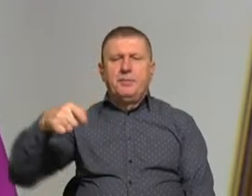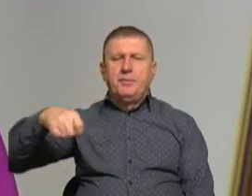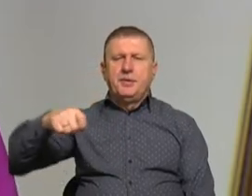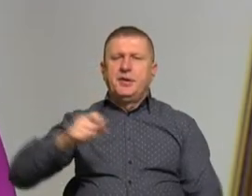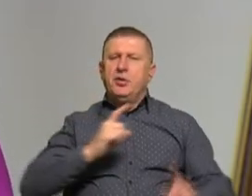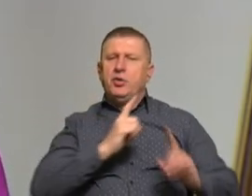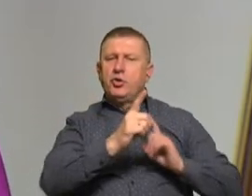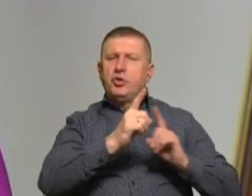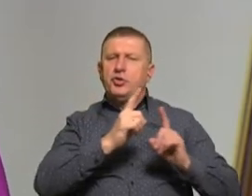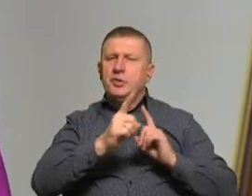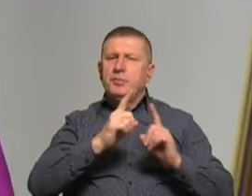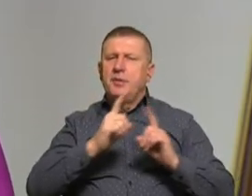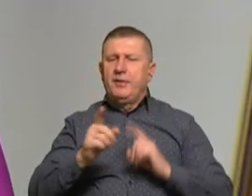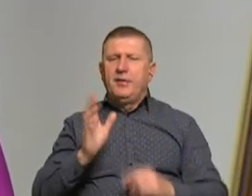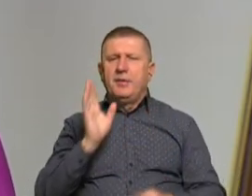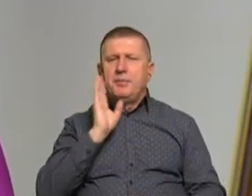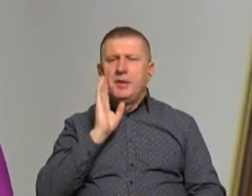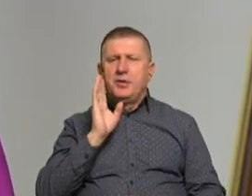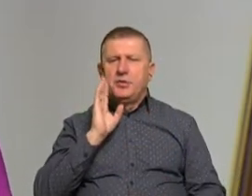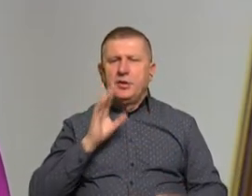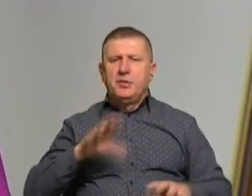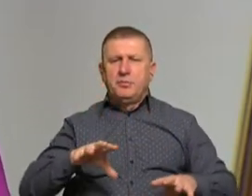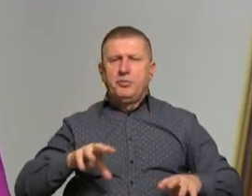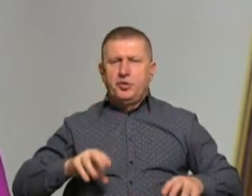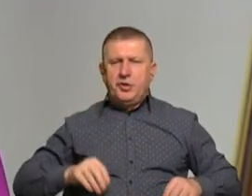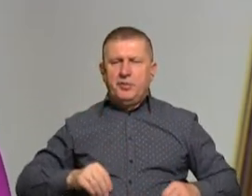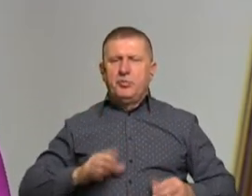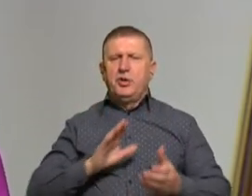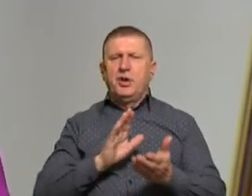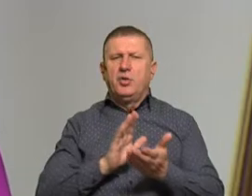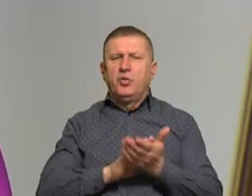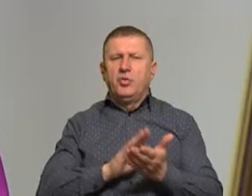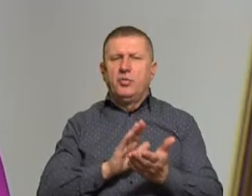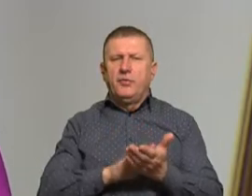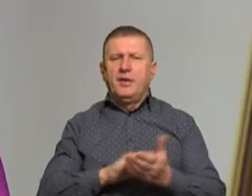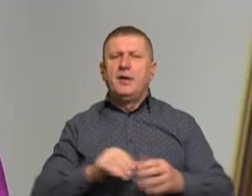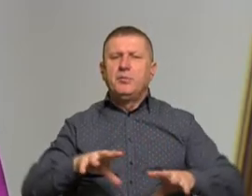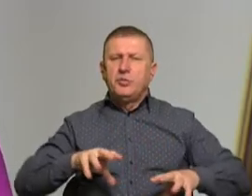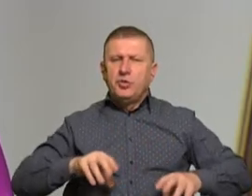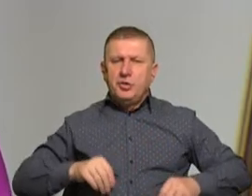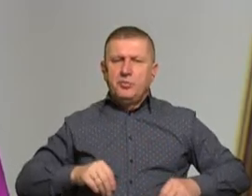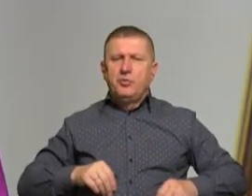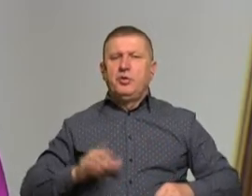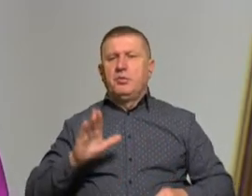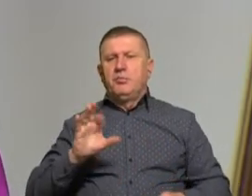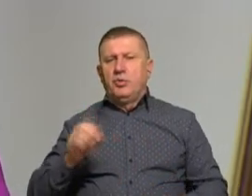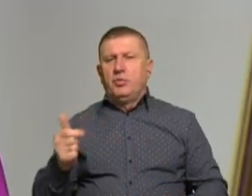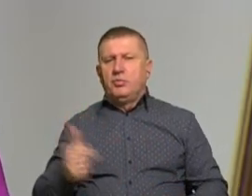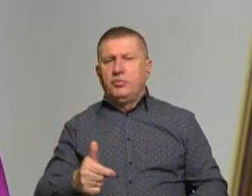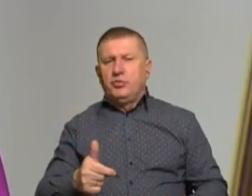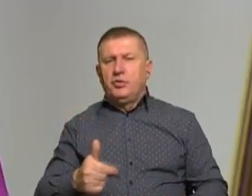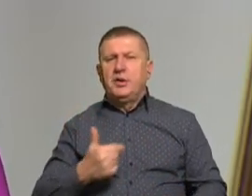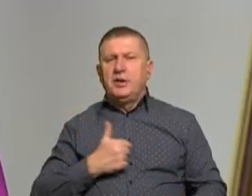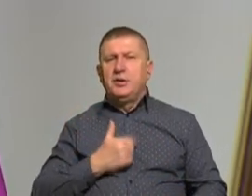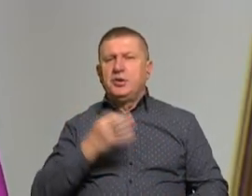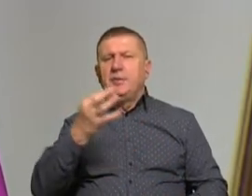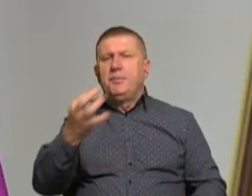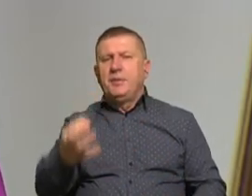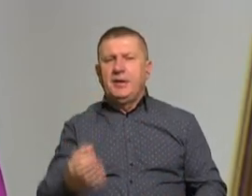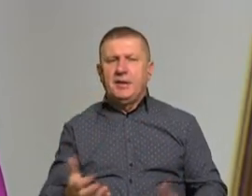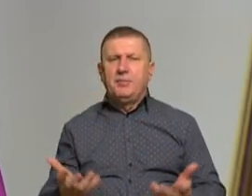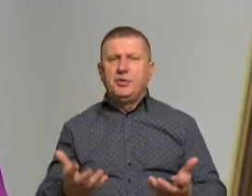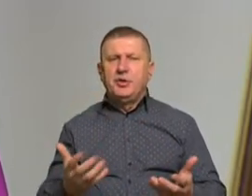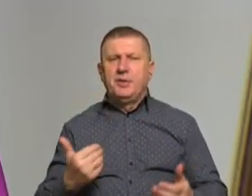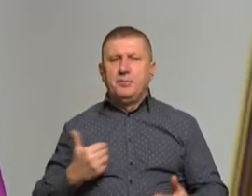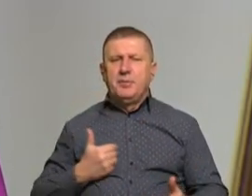z mieszkańcami, rozmawia ze stroną społeczną, przyjmuje uchwały intencyjne. Przyjmuje i rozmawia, bo musi. Ja się pytam, gdzie państwo byli